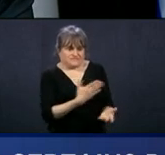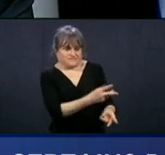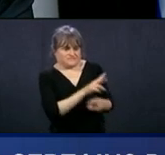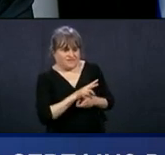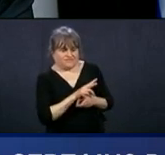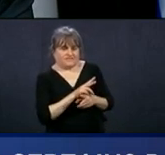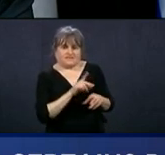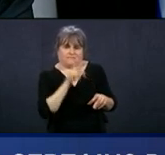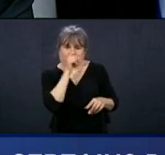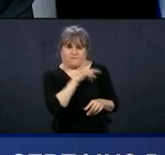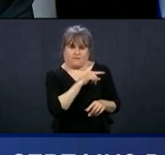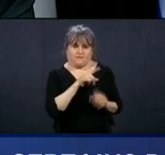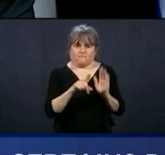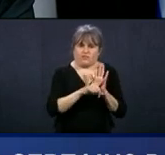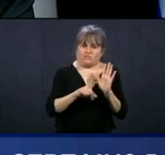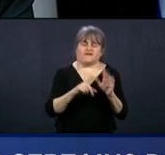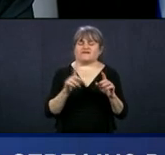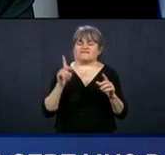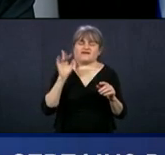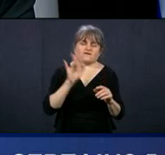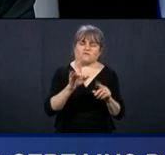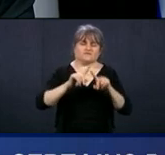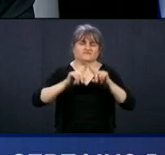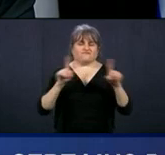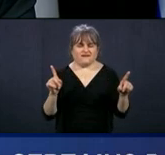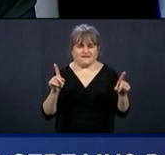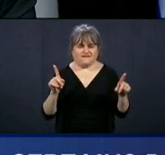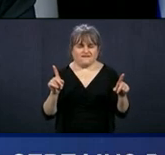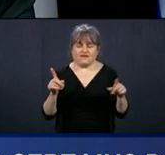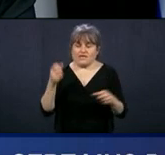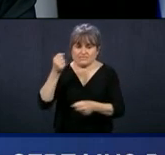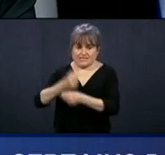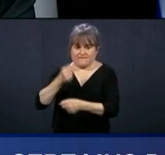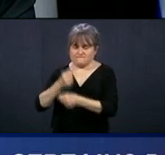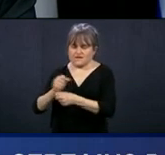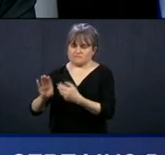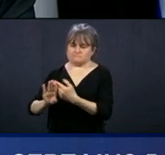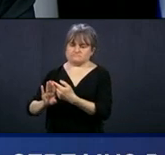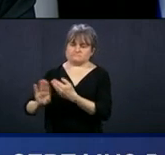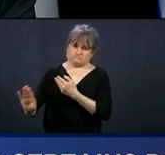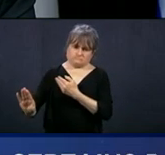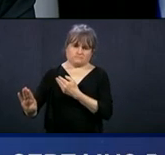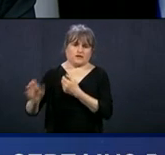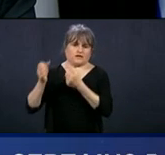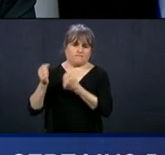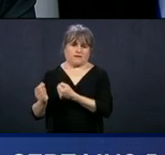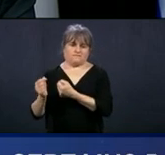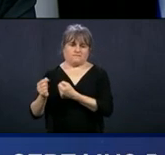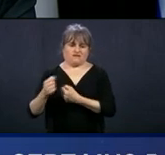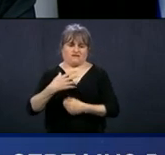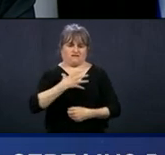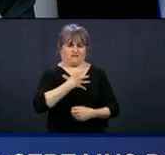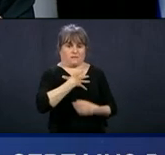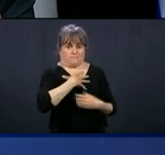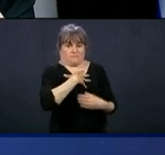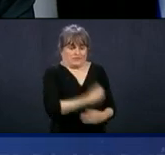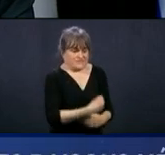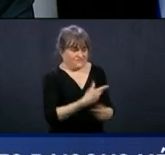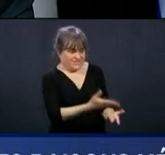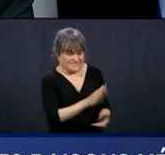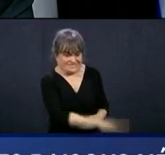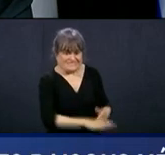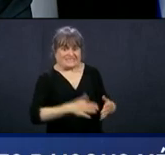va se faire dans une relation parents, grands-parents, petits-enfants. Là, il y aura probablement... Ce n'est pas le